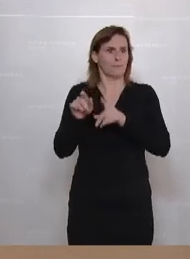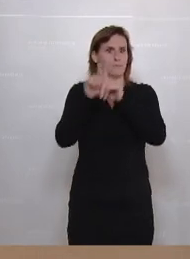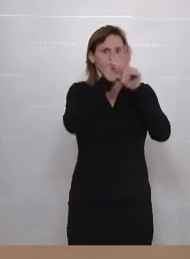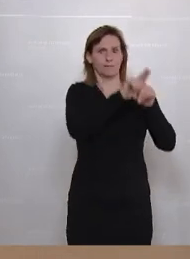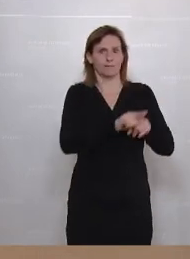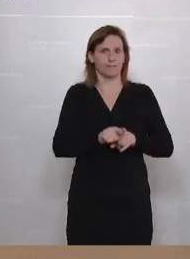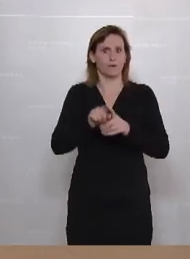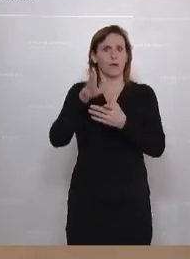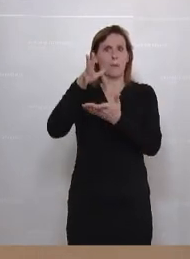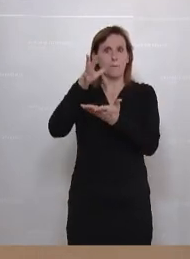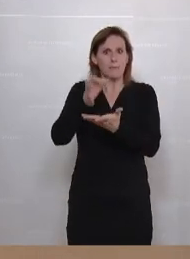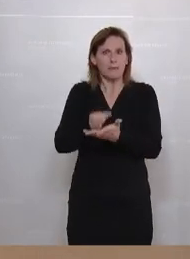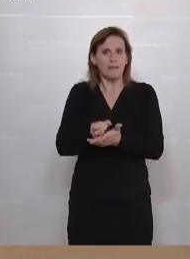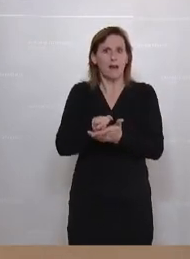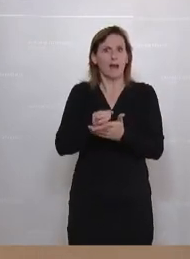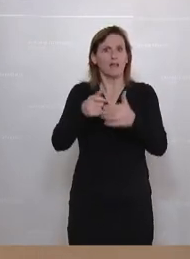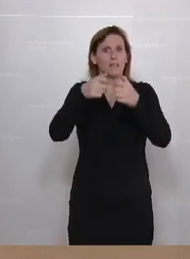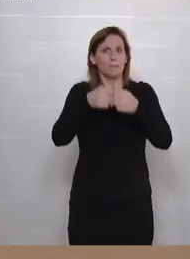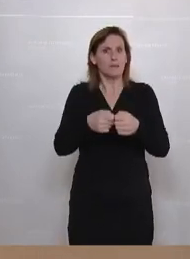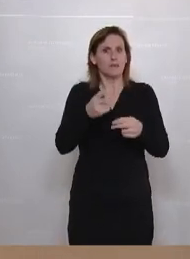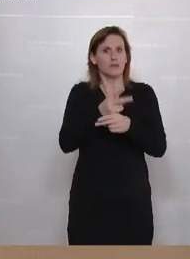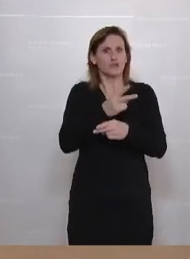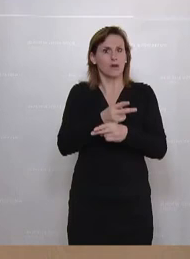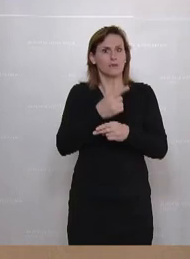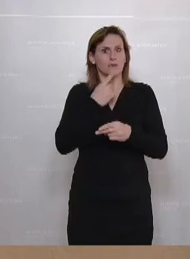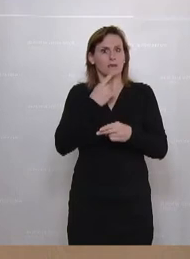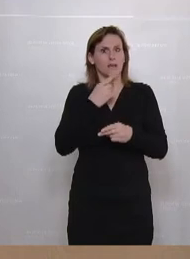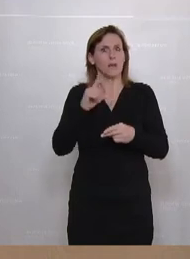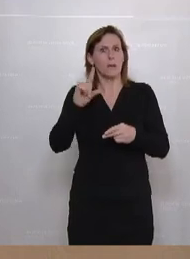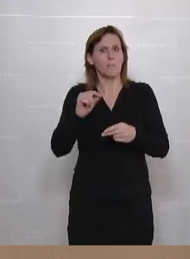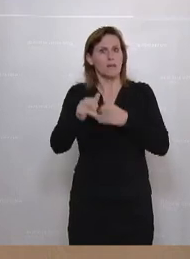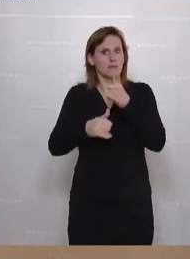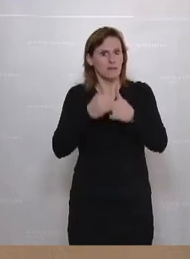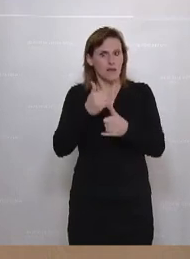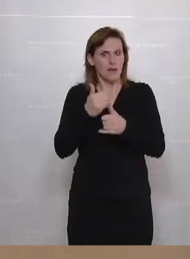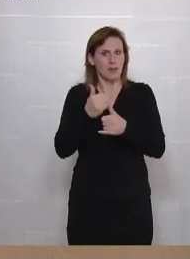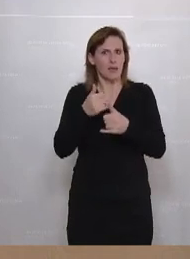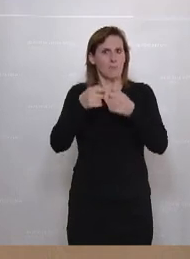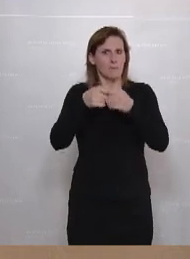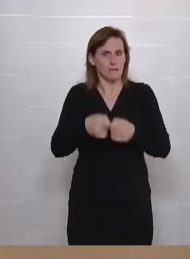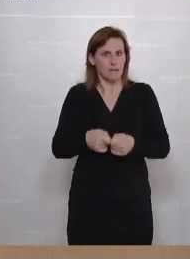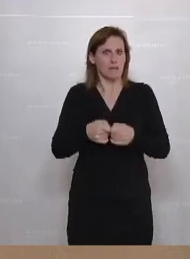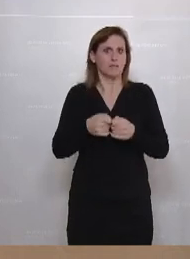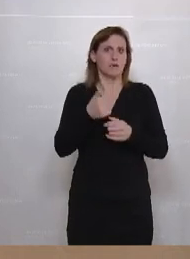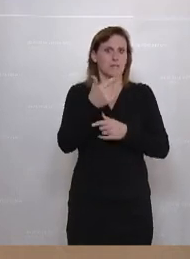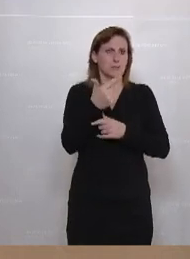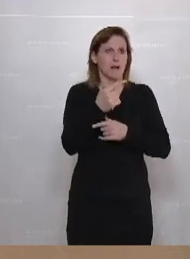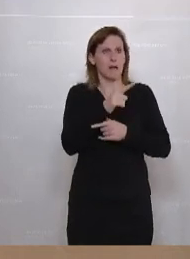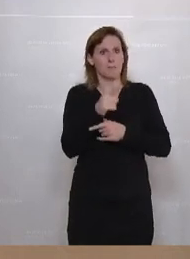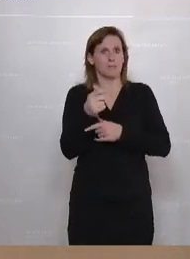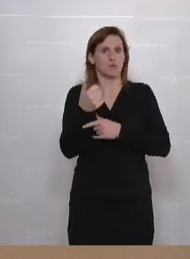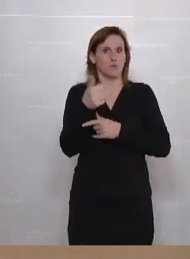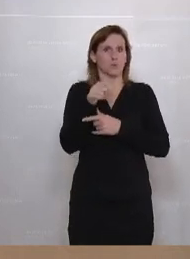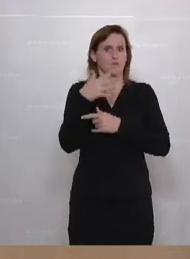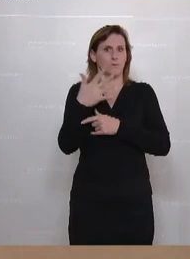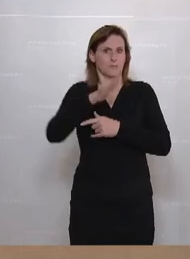Minderheit von Mitgliedstaaten hat überhaupt gesagt, dass sie unbegleitete Minderjährige aufnehmen wollen und die Bandbreite reicht von 2 bis 150